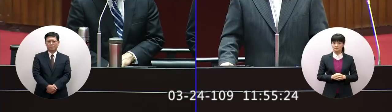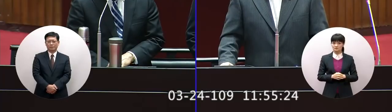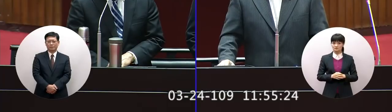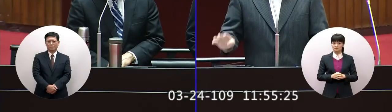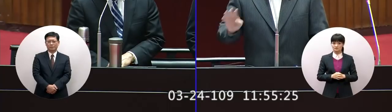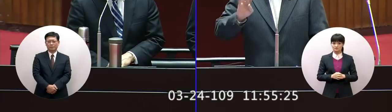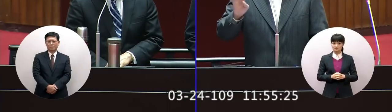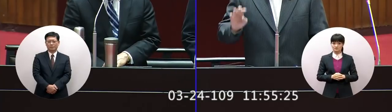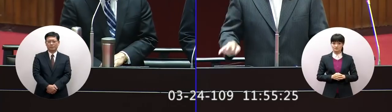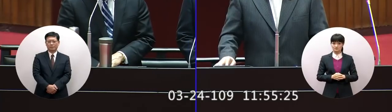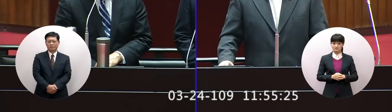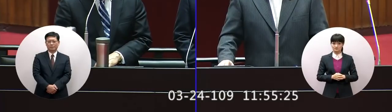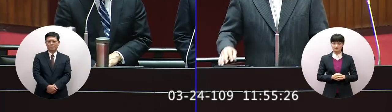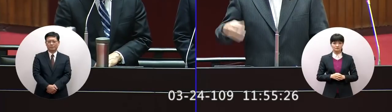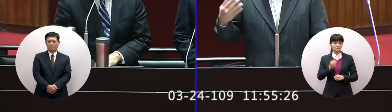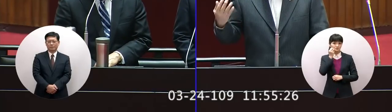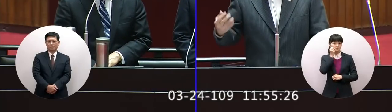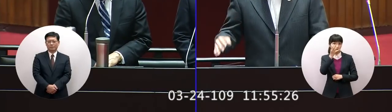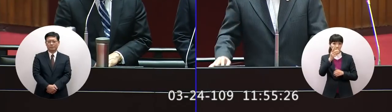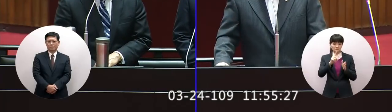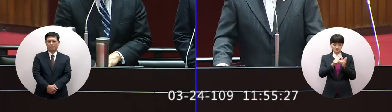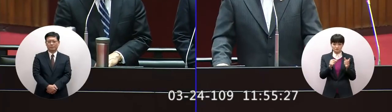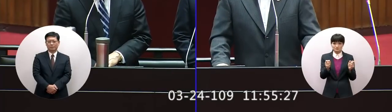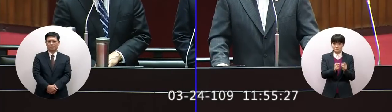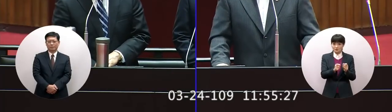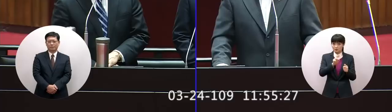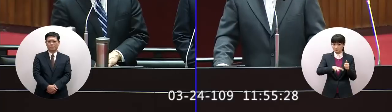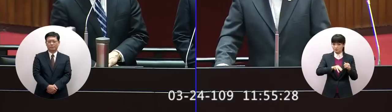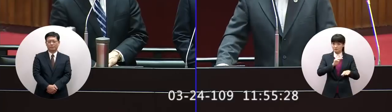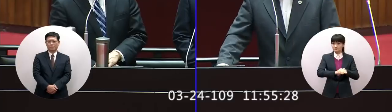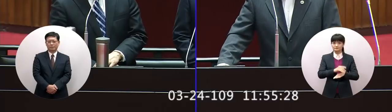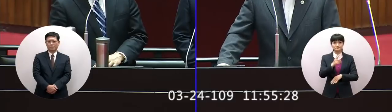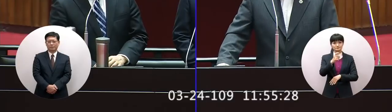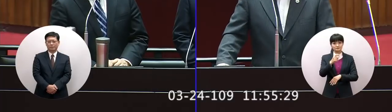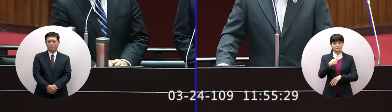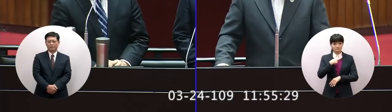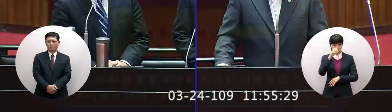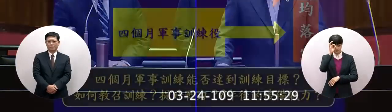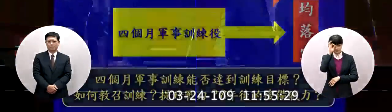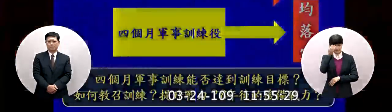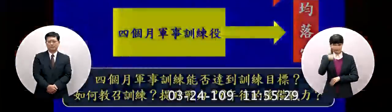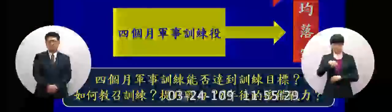兵不是4个月，我们看一下训练的期程，